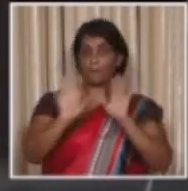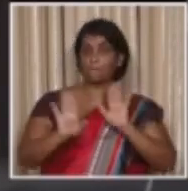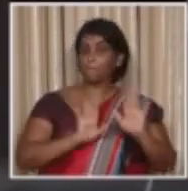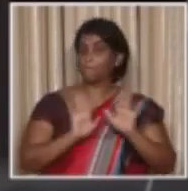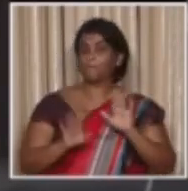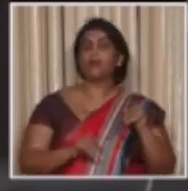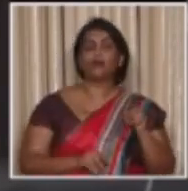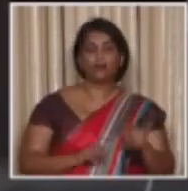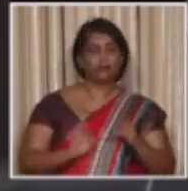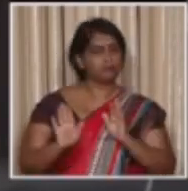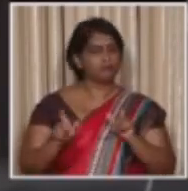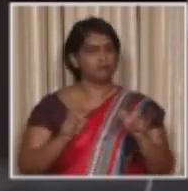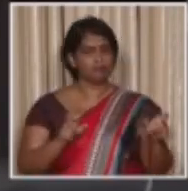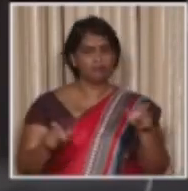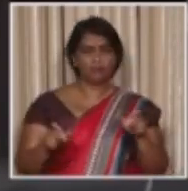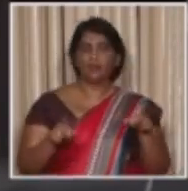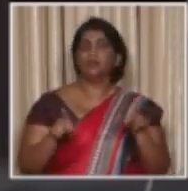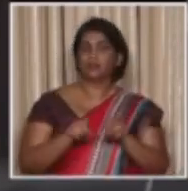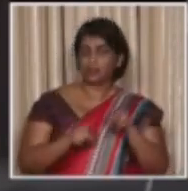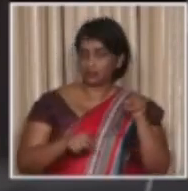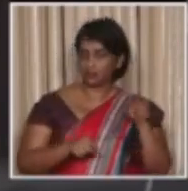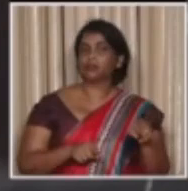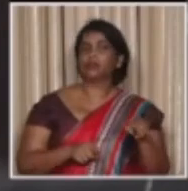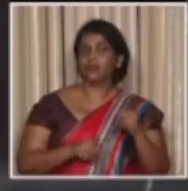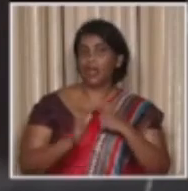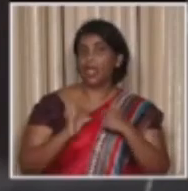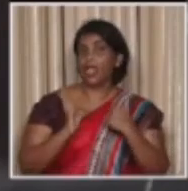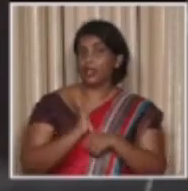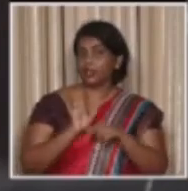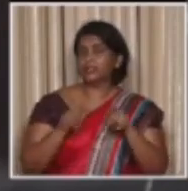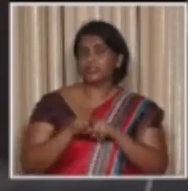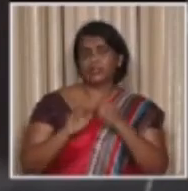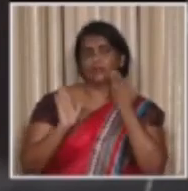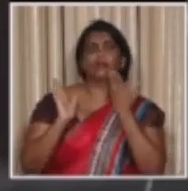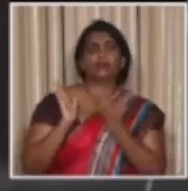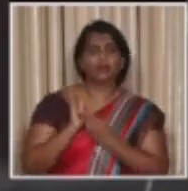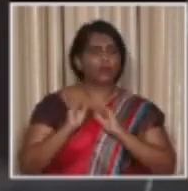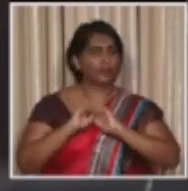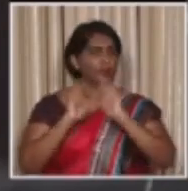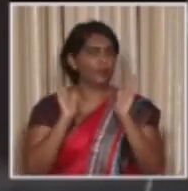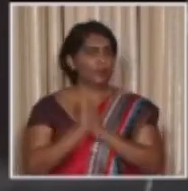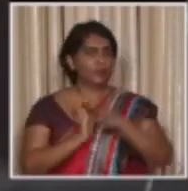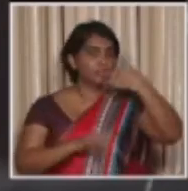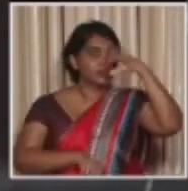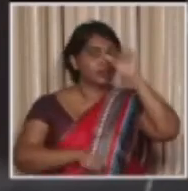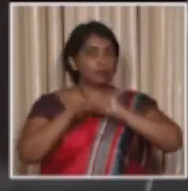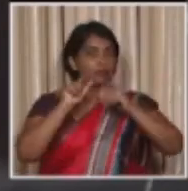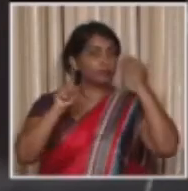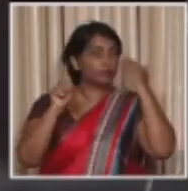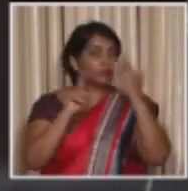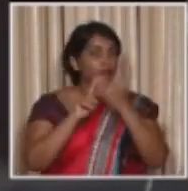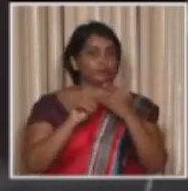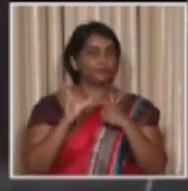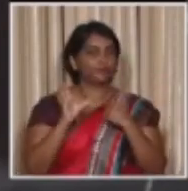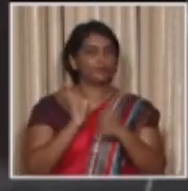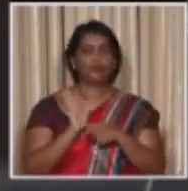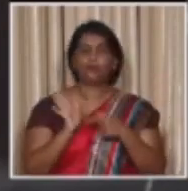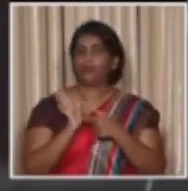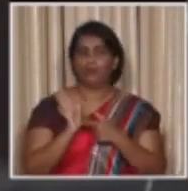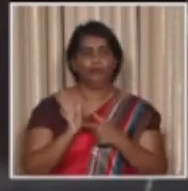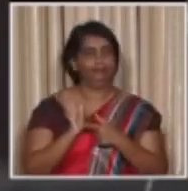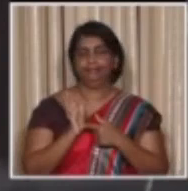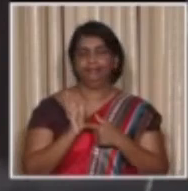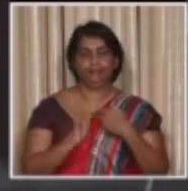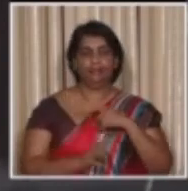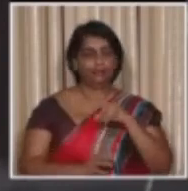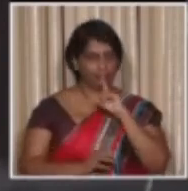කරන්නටත් මර්ධනය කරන්නටත් ගත්තු පනතක් විදිහට මිසක් සමස්ත ආයුර්වේද ගැන කතා කරන පනතක් නෙමෙයි කියන එක අපි